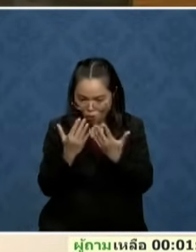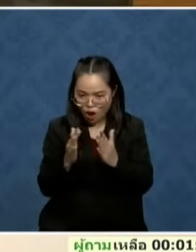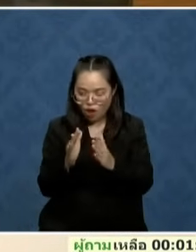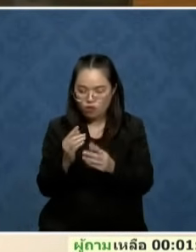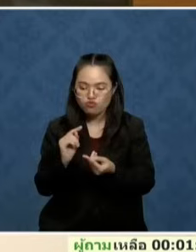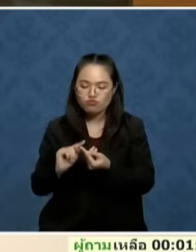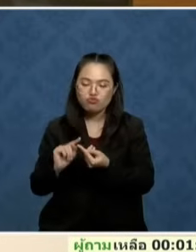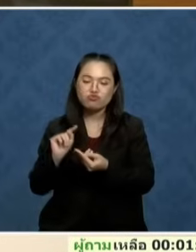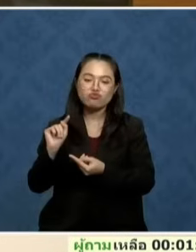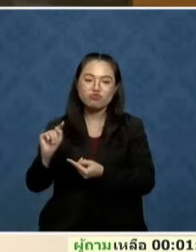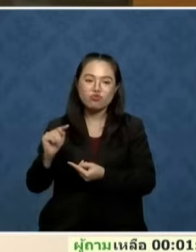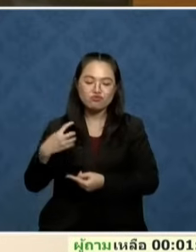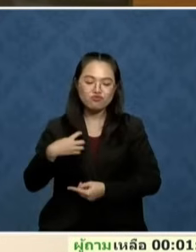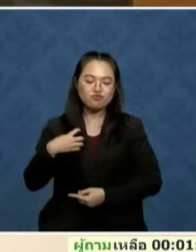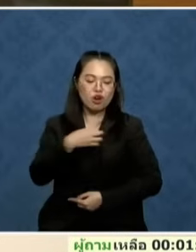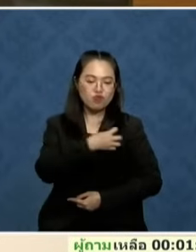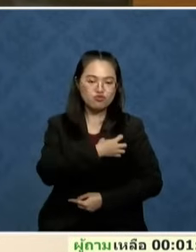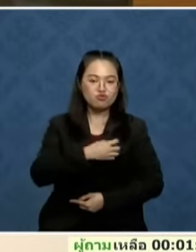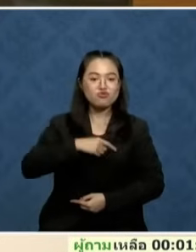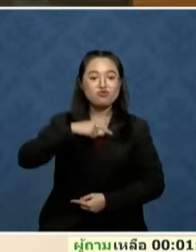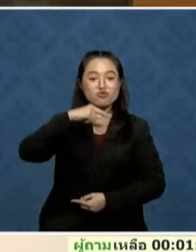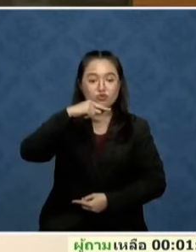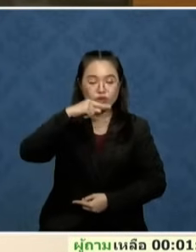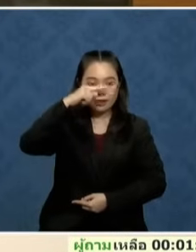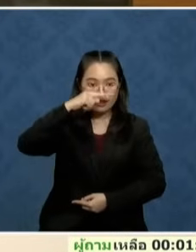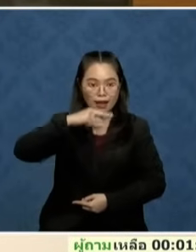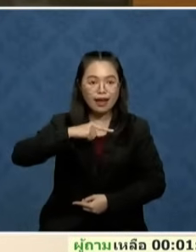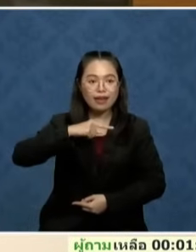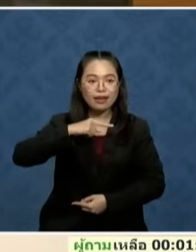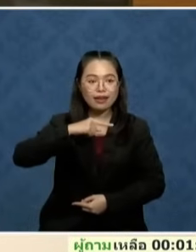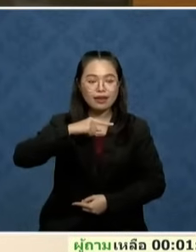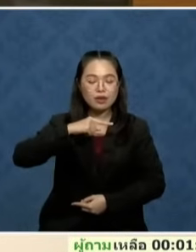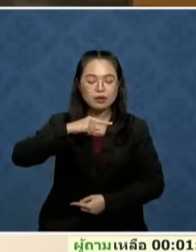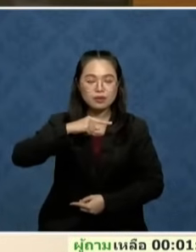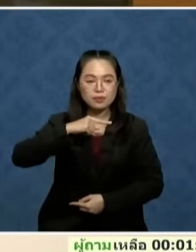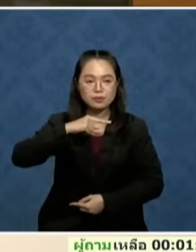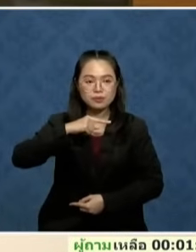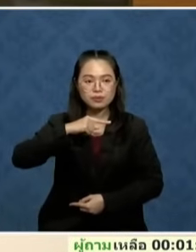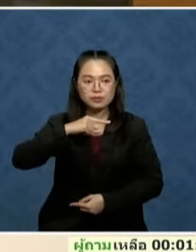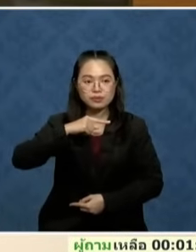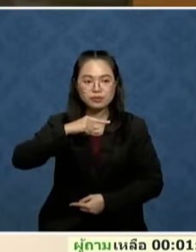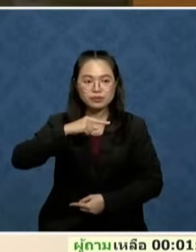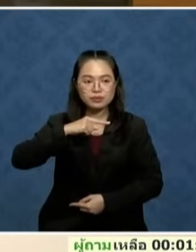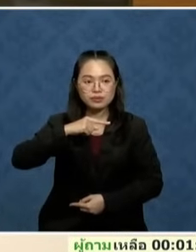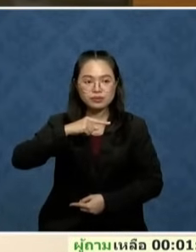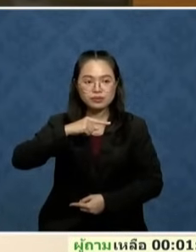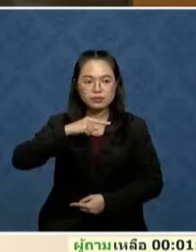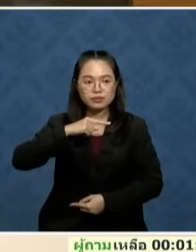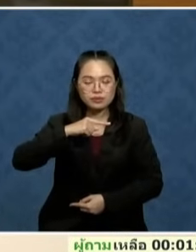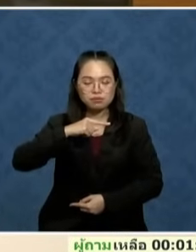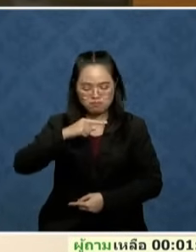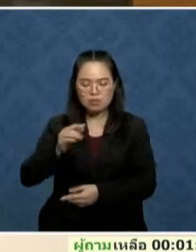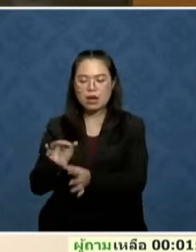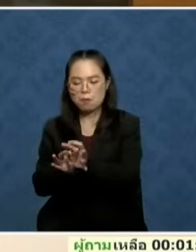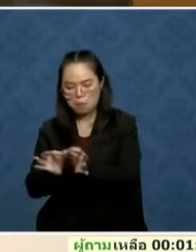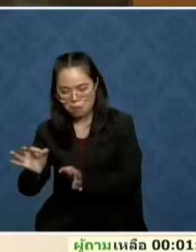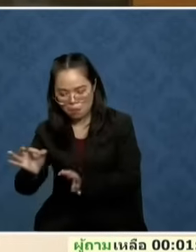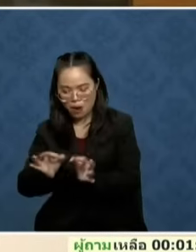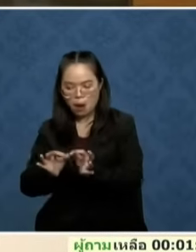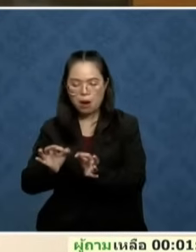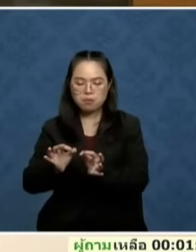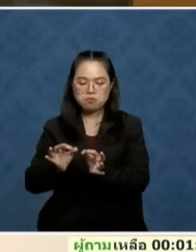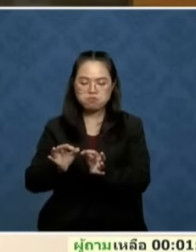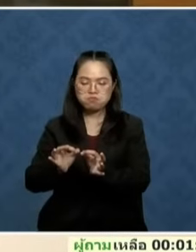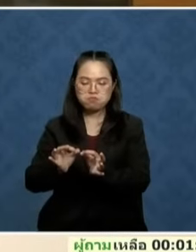ทูตผู้แทนถาวรไทยณ นครเจนีวาได้ทั้งชี้แจงในที่